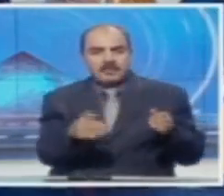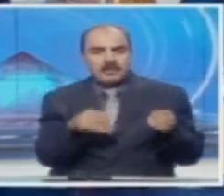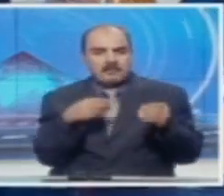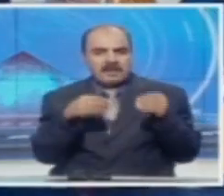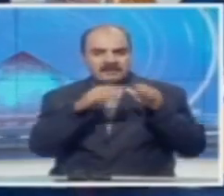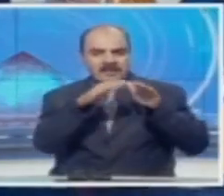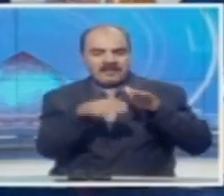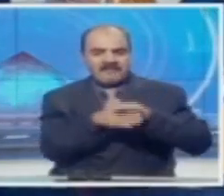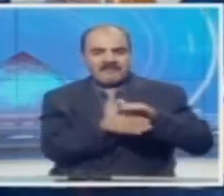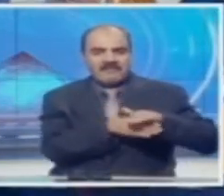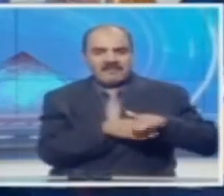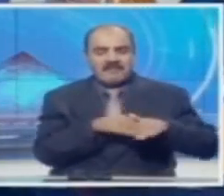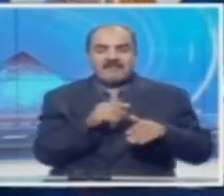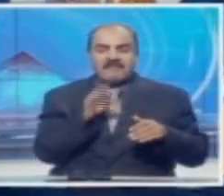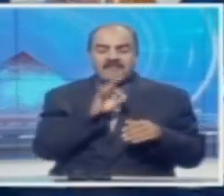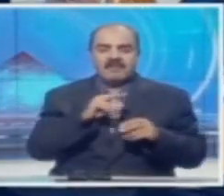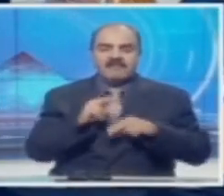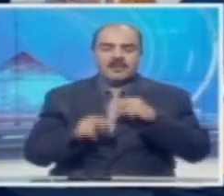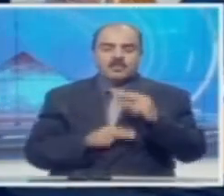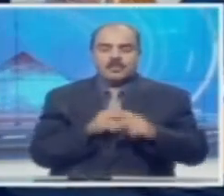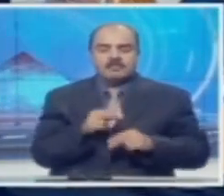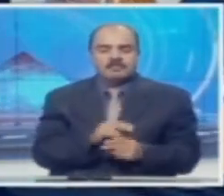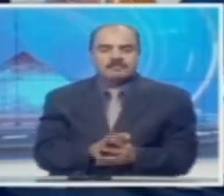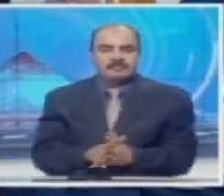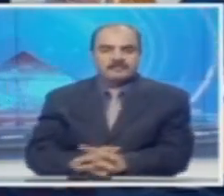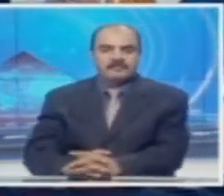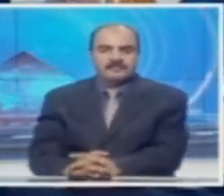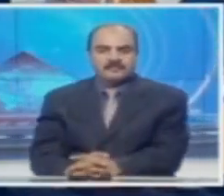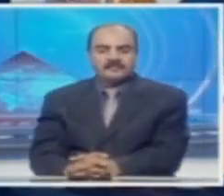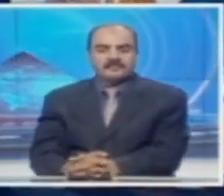الزراعية بمنطقة اللاهون بمحافظة الفيوم.